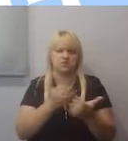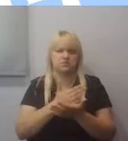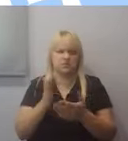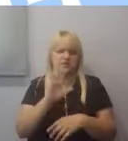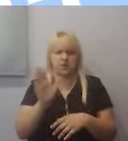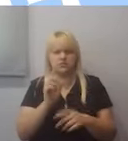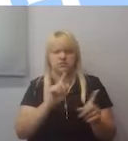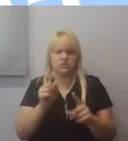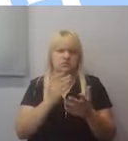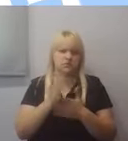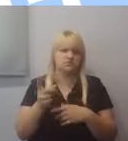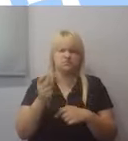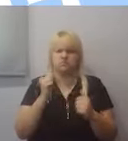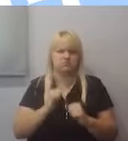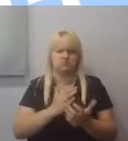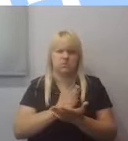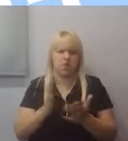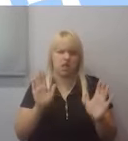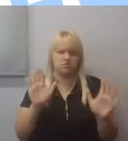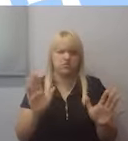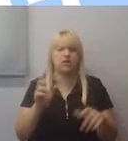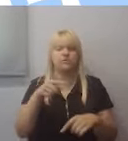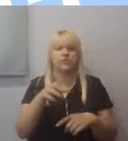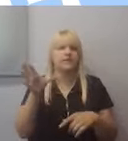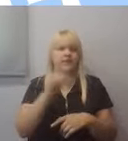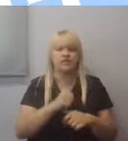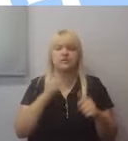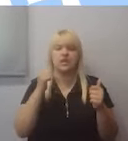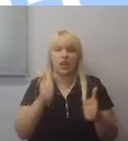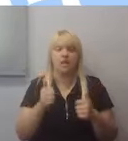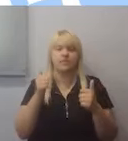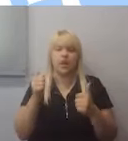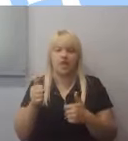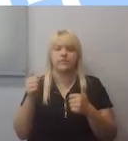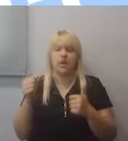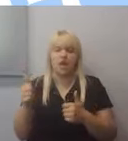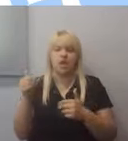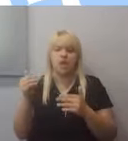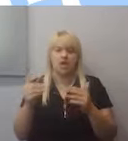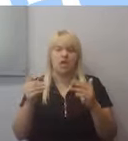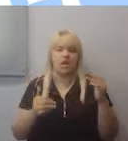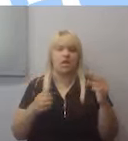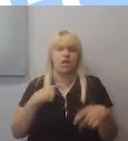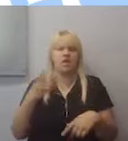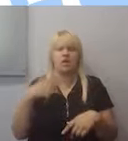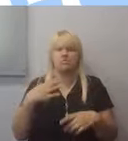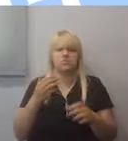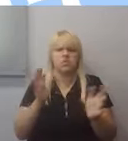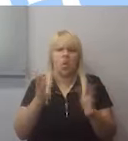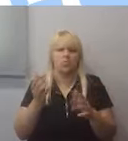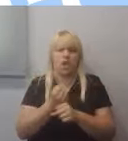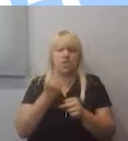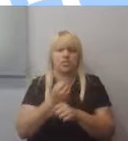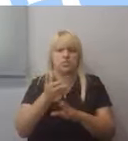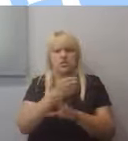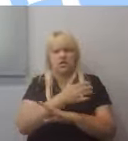viss ir labi ja un tas viss viss ir labi vilka uz to ka nu jā nu ko kāpēc man kaut kam gatavoties kāda soma ko